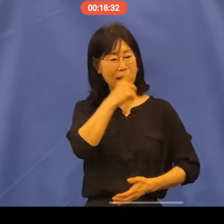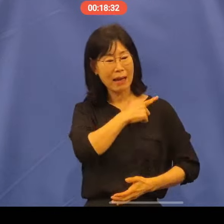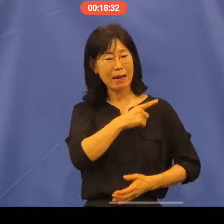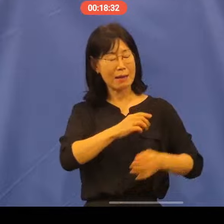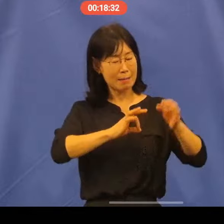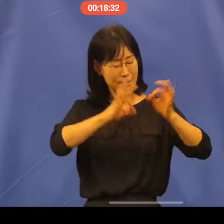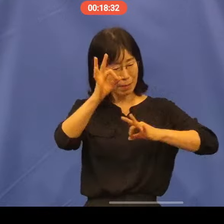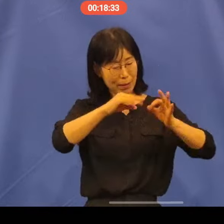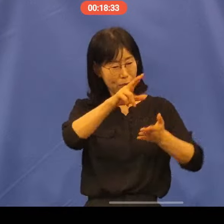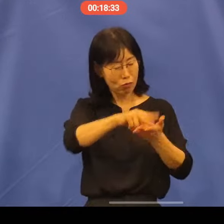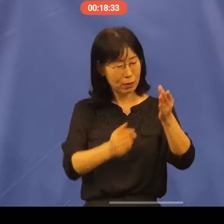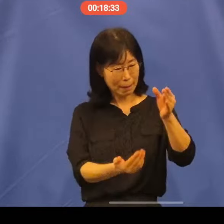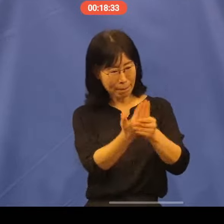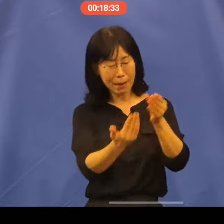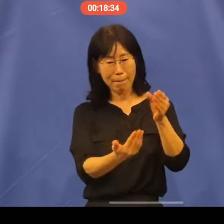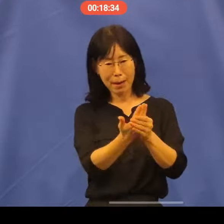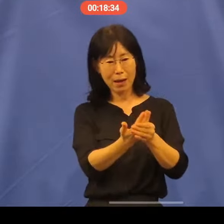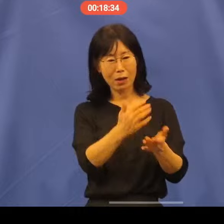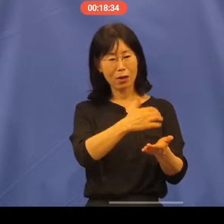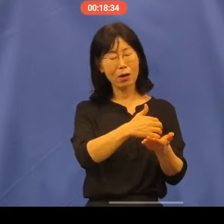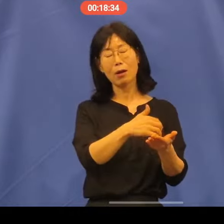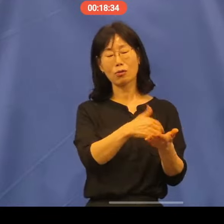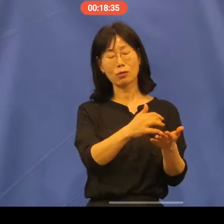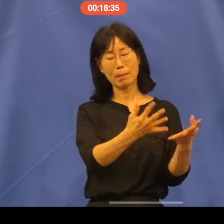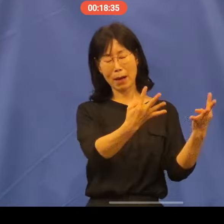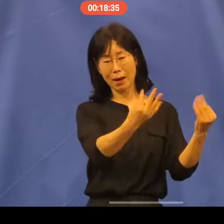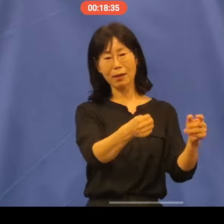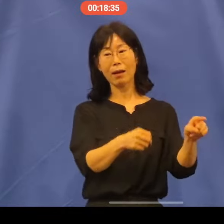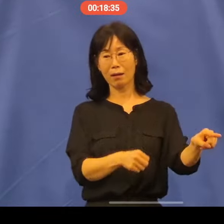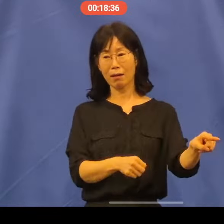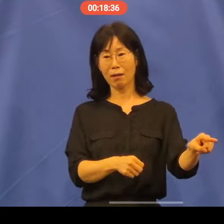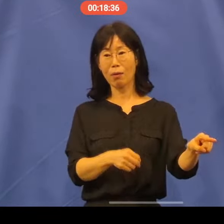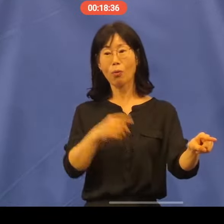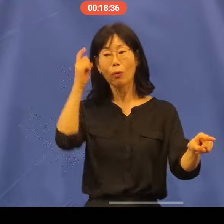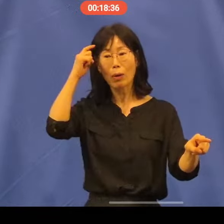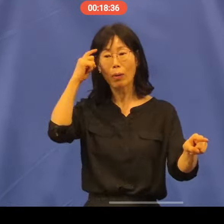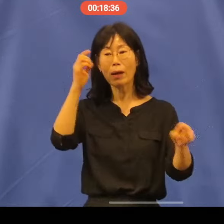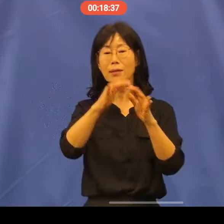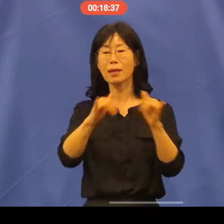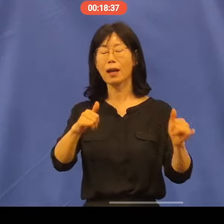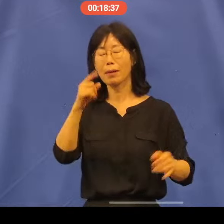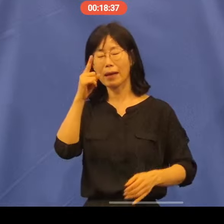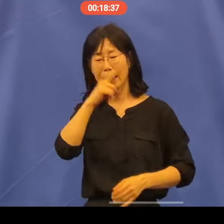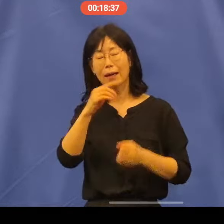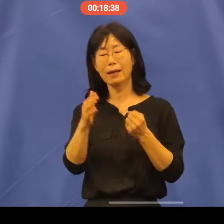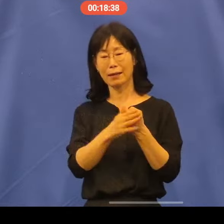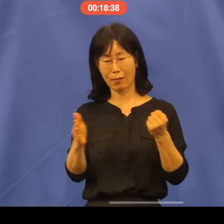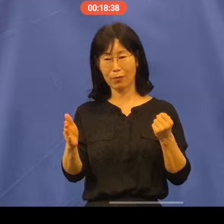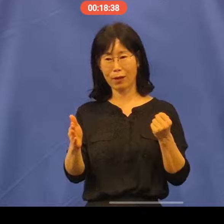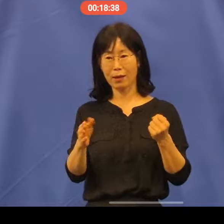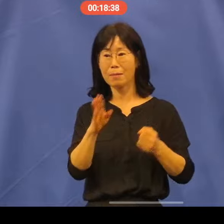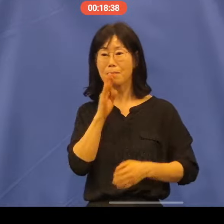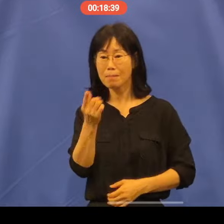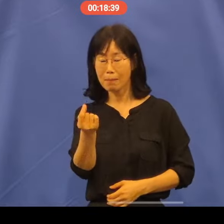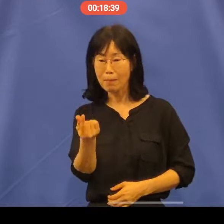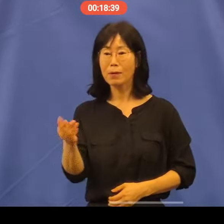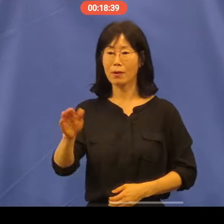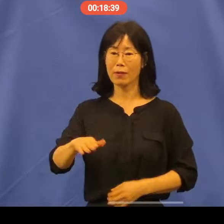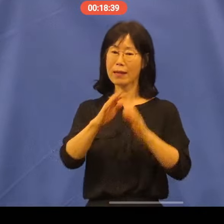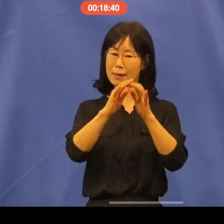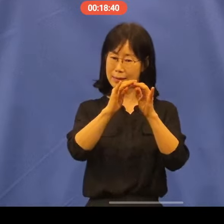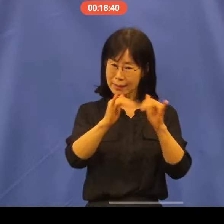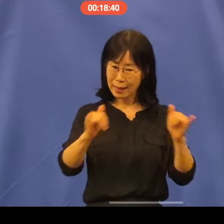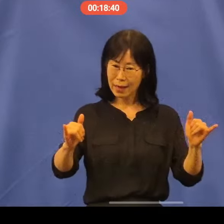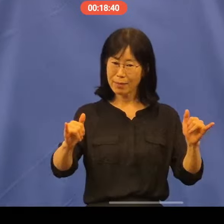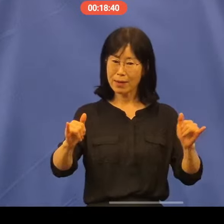사건과 사고들은 왜 그렇게 무수히 일어나는가? 인간이 악해서. 맞아요. 그러나 좀 더 근본적인 질문을 던지면 인간이